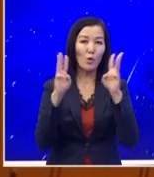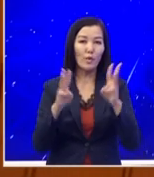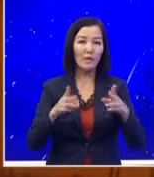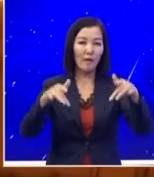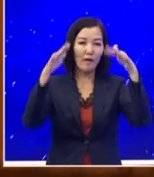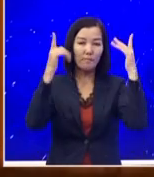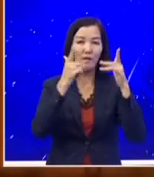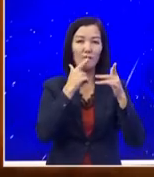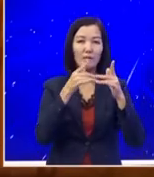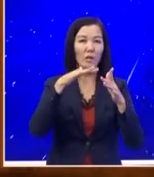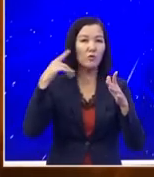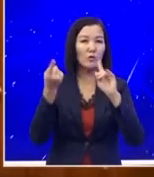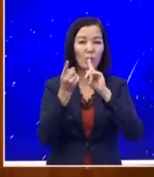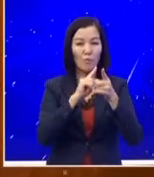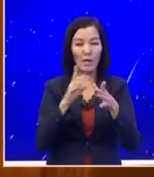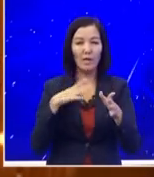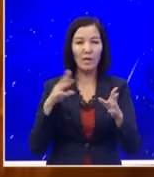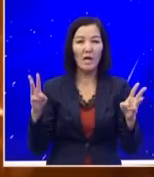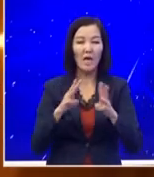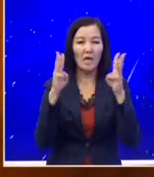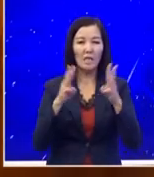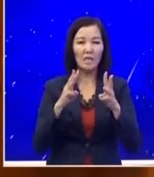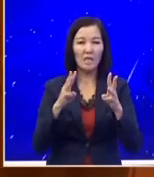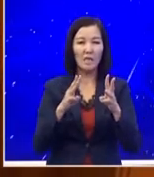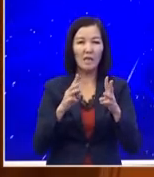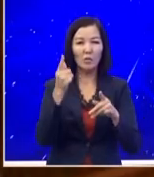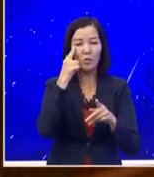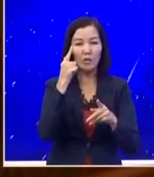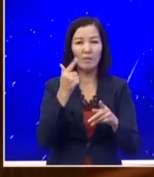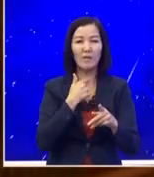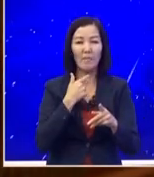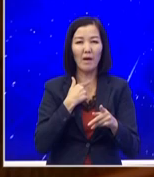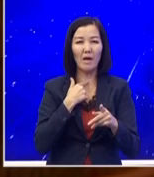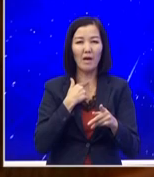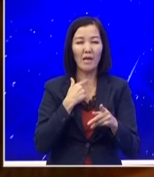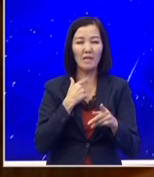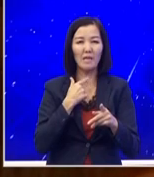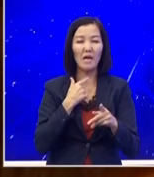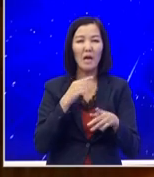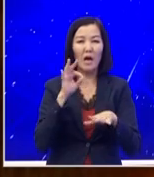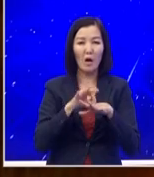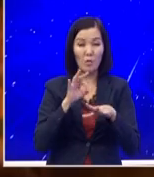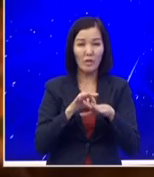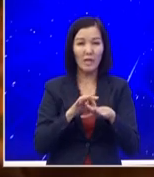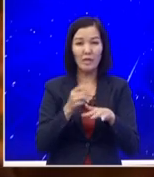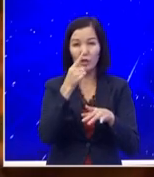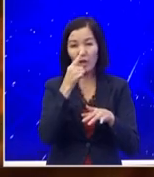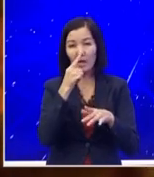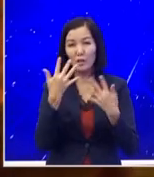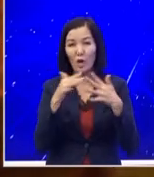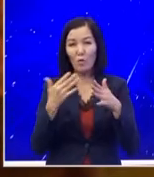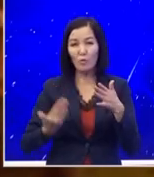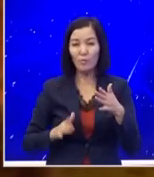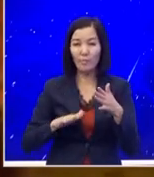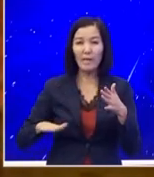түске боялды. Тұрғындардың айтуынша, қызыл түтін көзбен тамаққа әсер етіп ашытқан. Бүгінде қошқыл түтін жақын маңдағы елді мекендерге